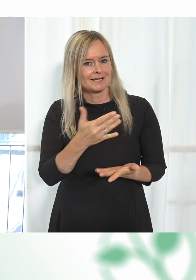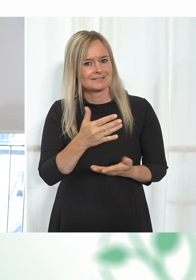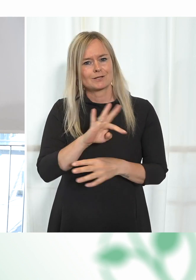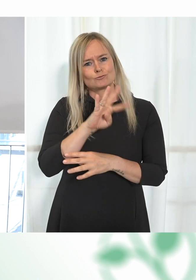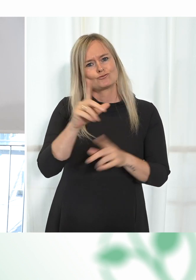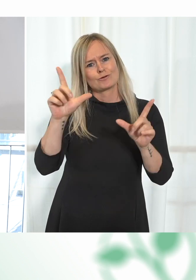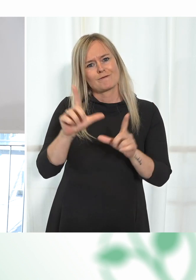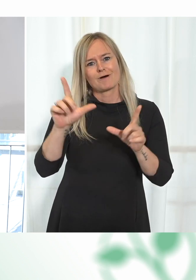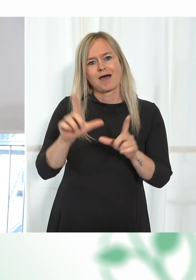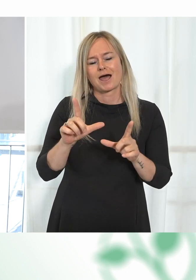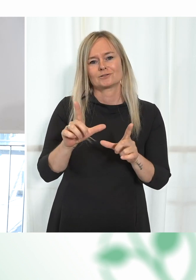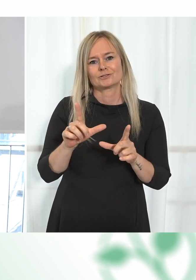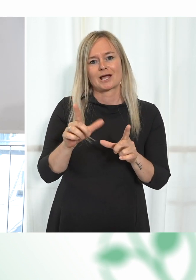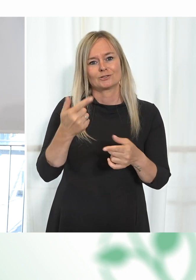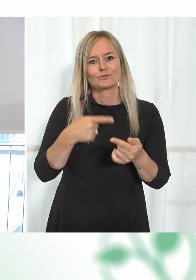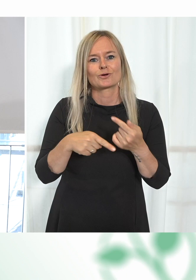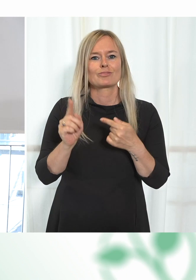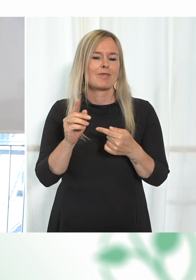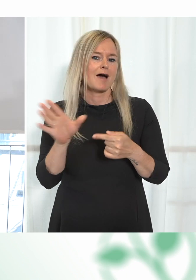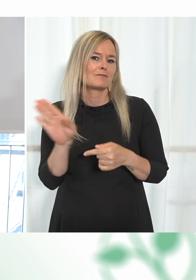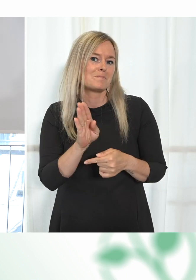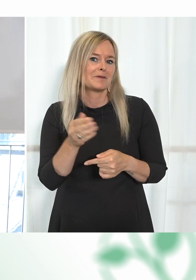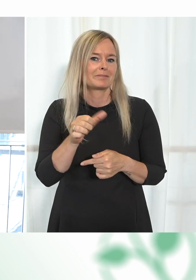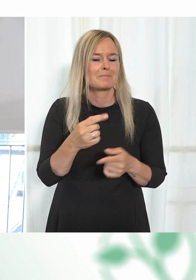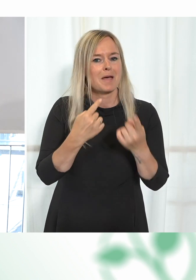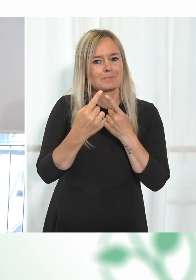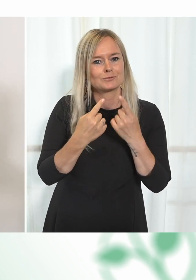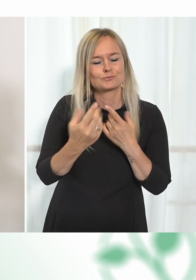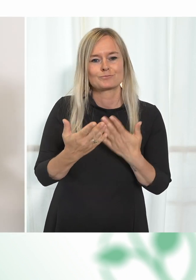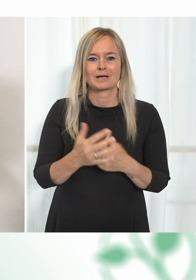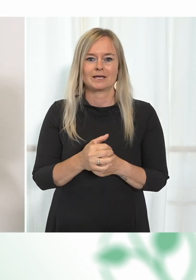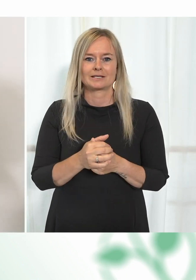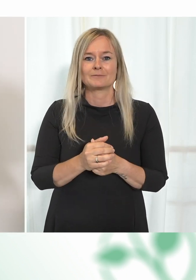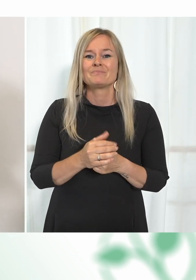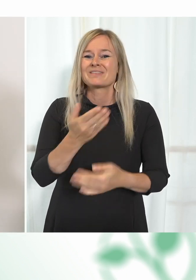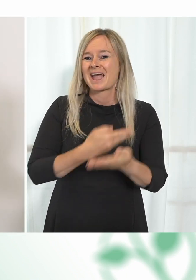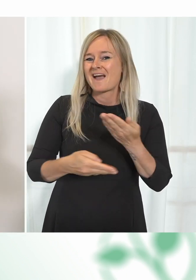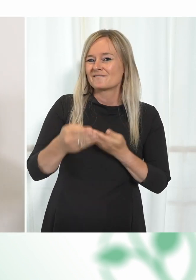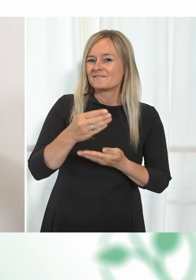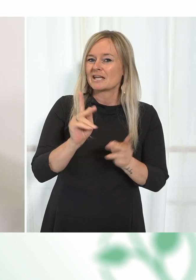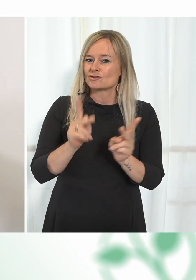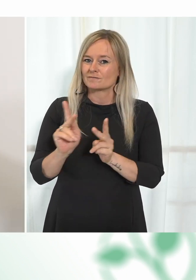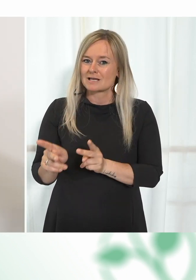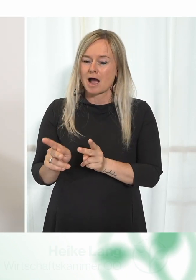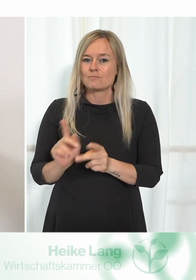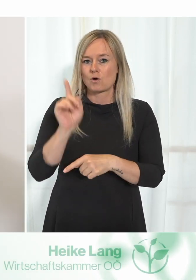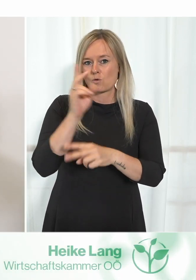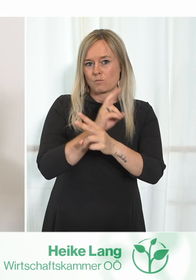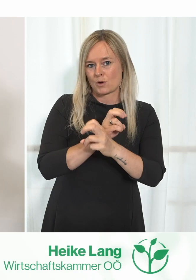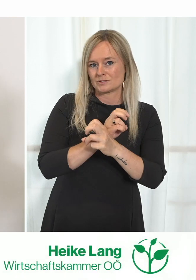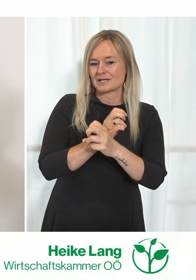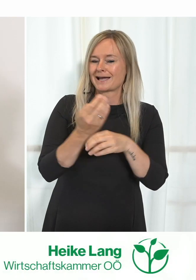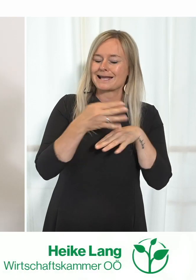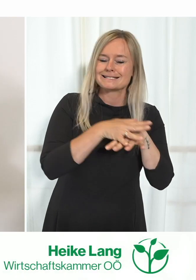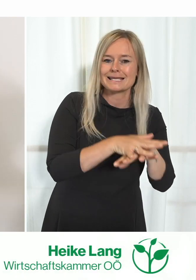Event feiern und besprechen kann. Der Wirtschaftskammer Oberösterreich ist natürlich die Inklusion ganz ein großes Anliegen,